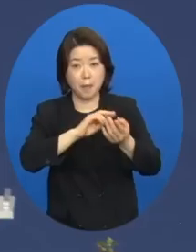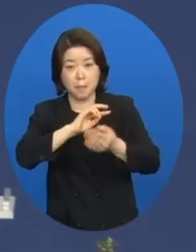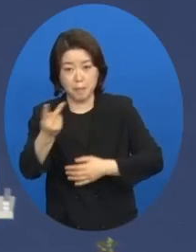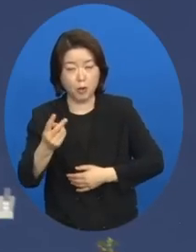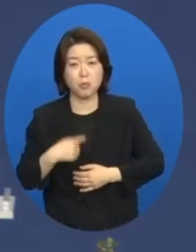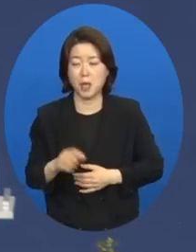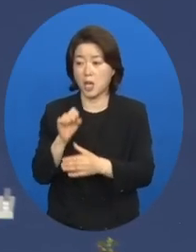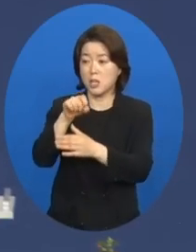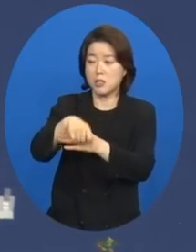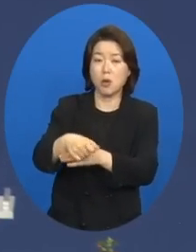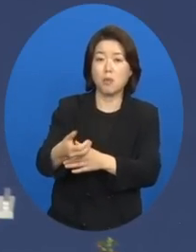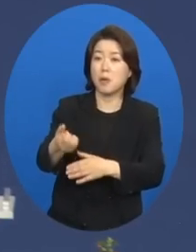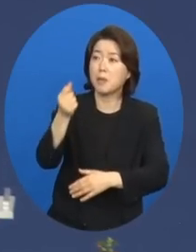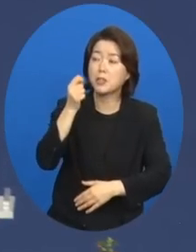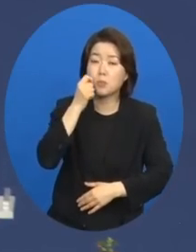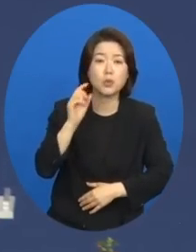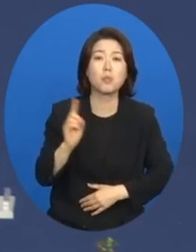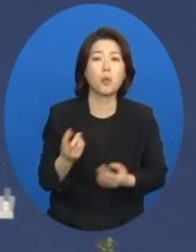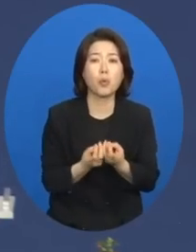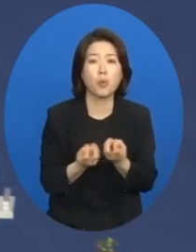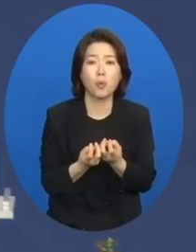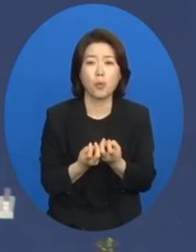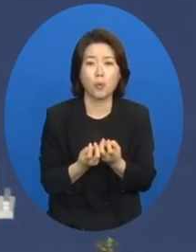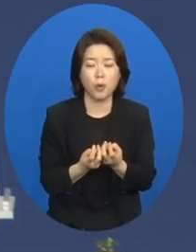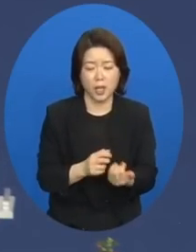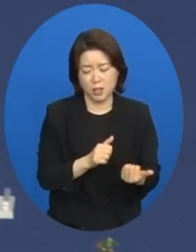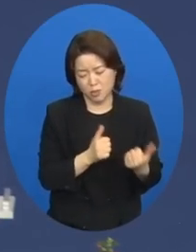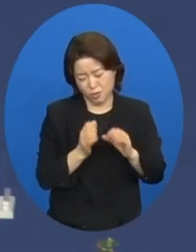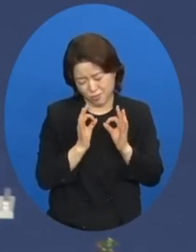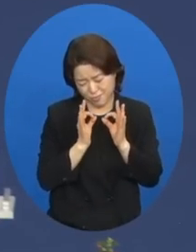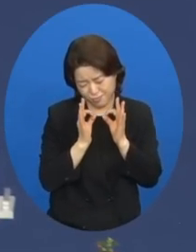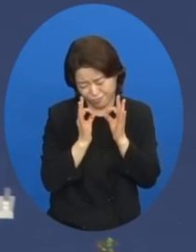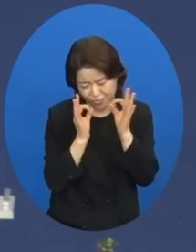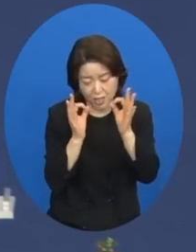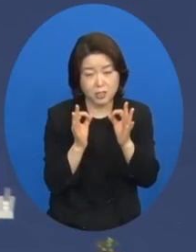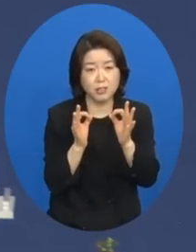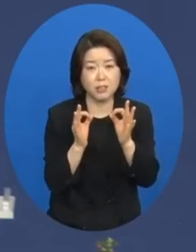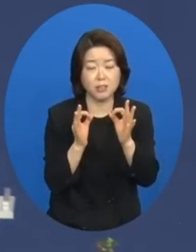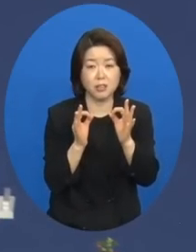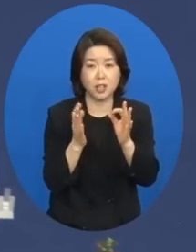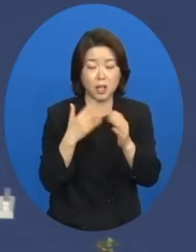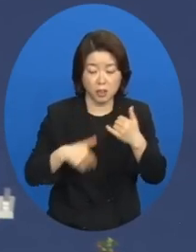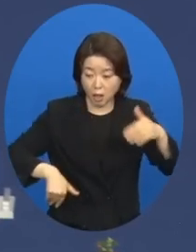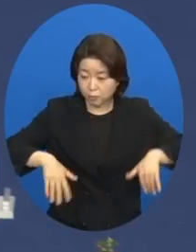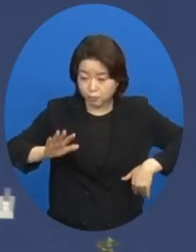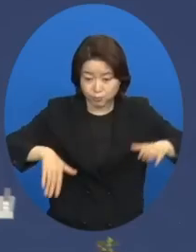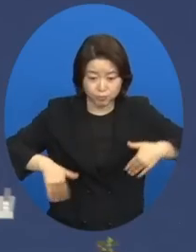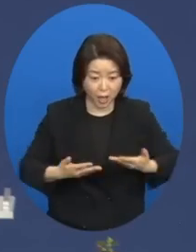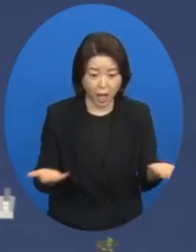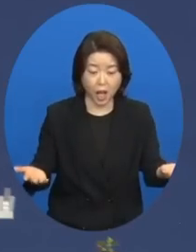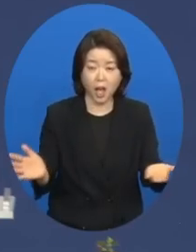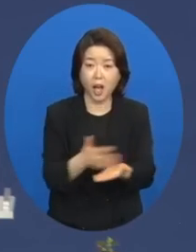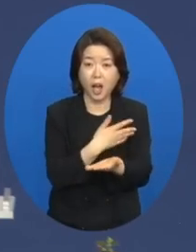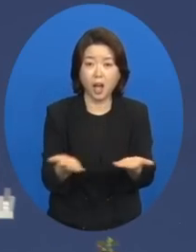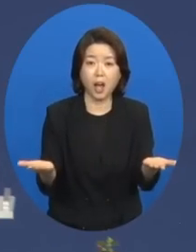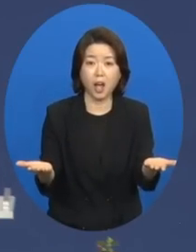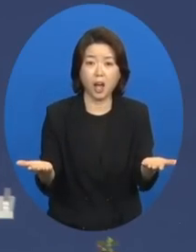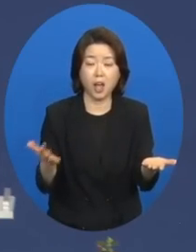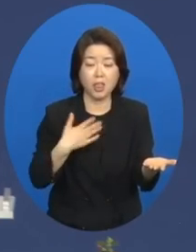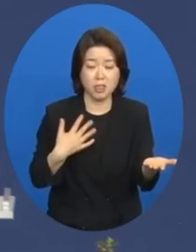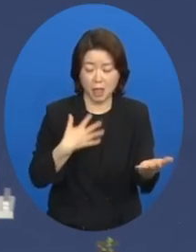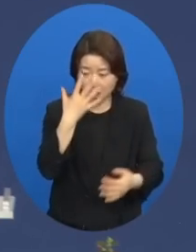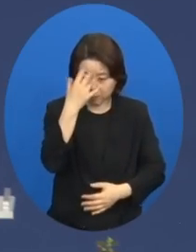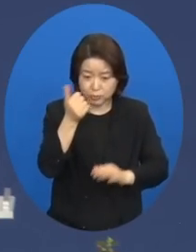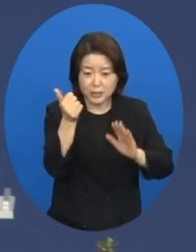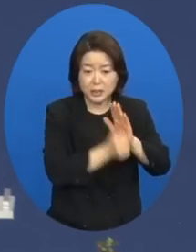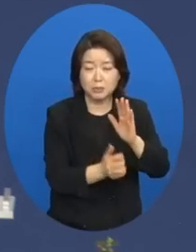못 맺으면 어떡하지? 죽으라고 애쓰는데 아무것도 빈털터리처럼 빈 광주리 멍하니 들고 있는 비참한